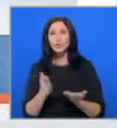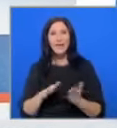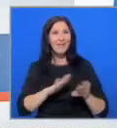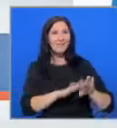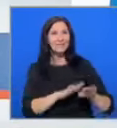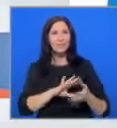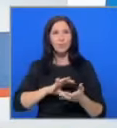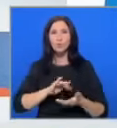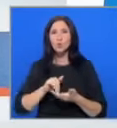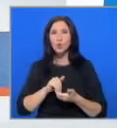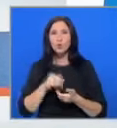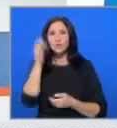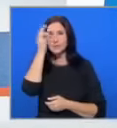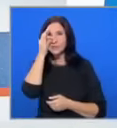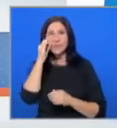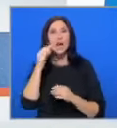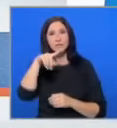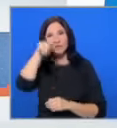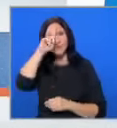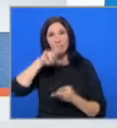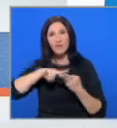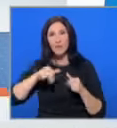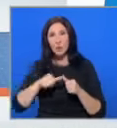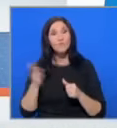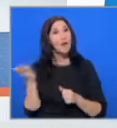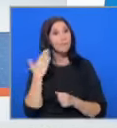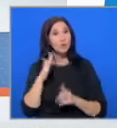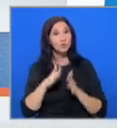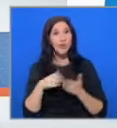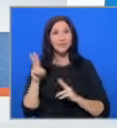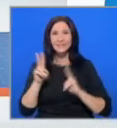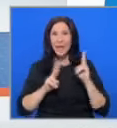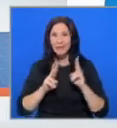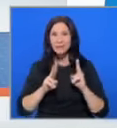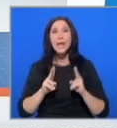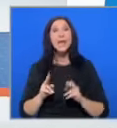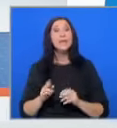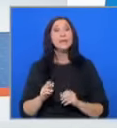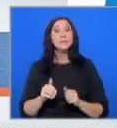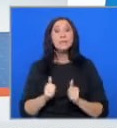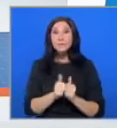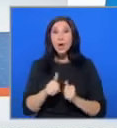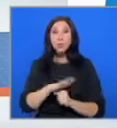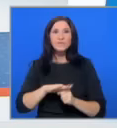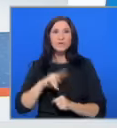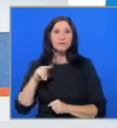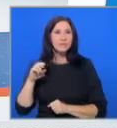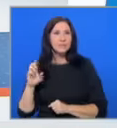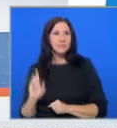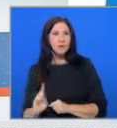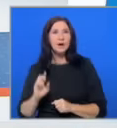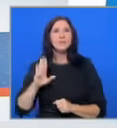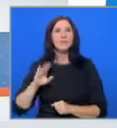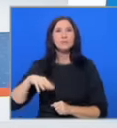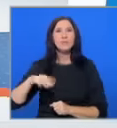дясна политическа коалиция Синия София. Вили Лилков е бил член на СДС, съучредител на ДСБ.